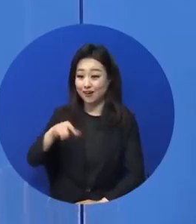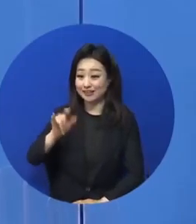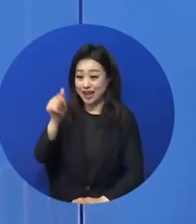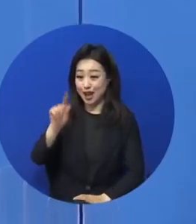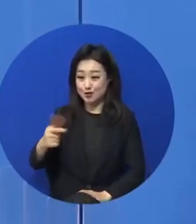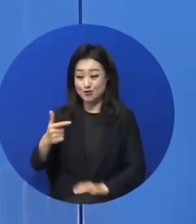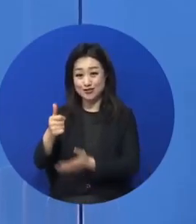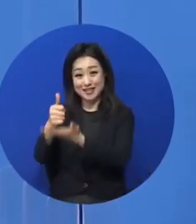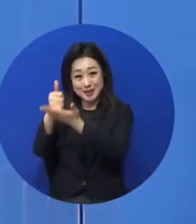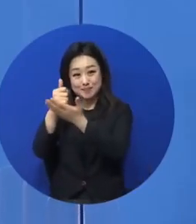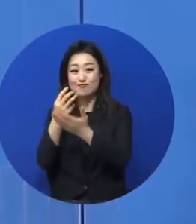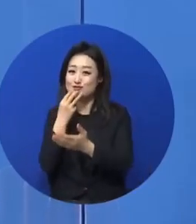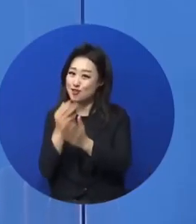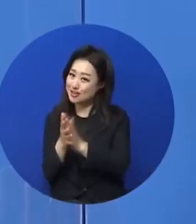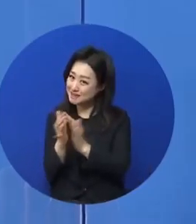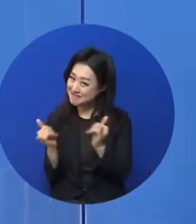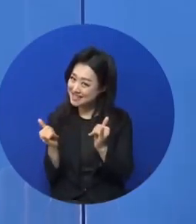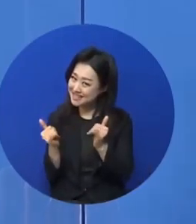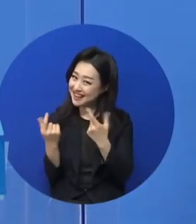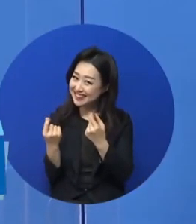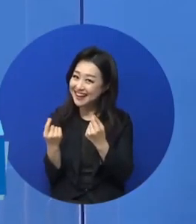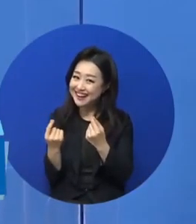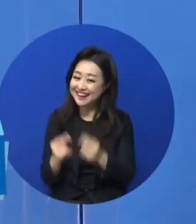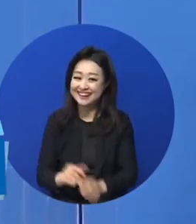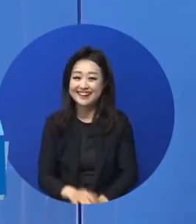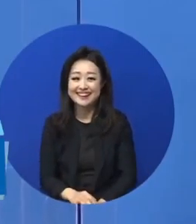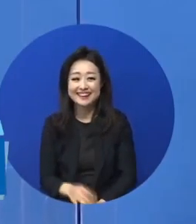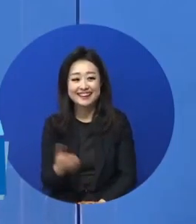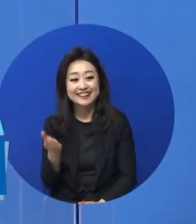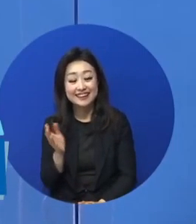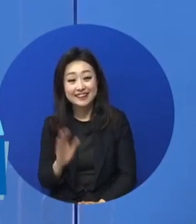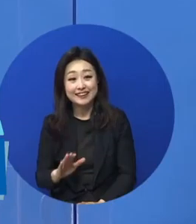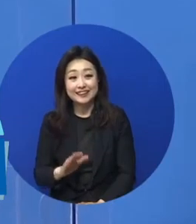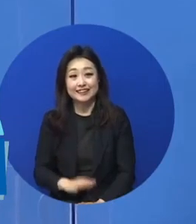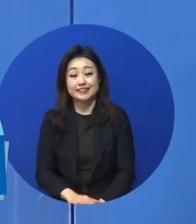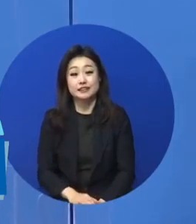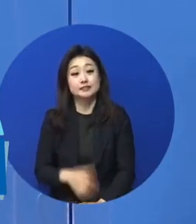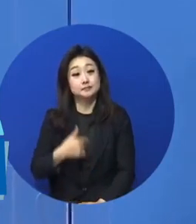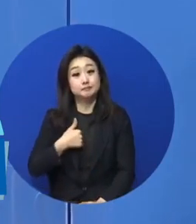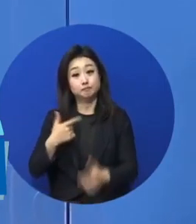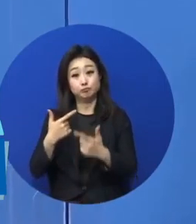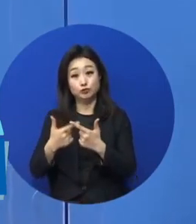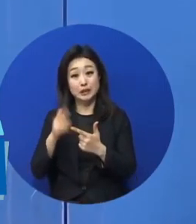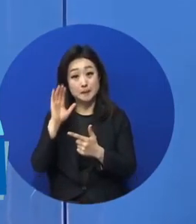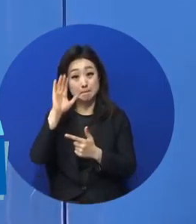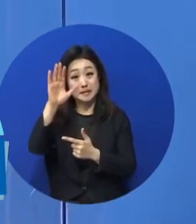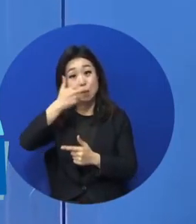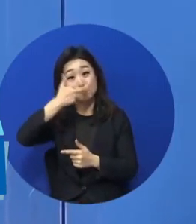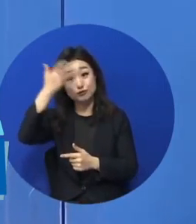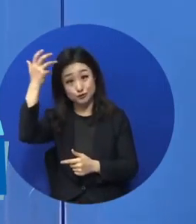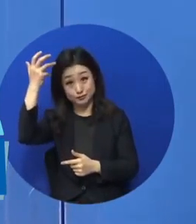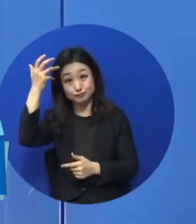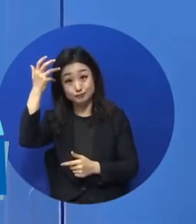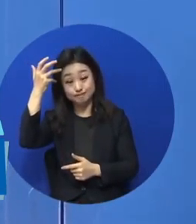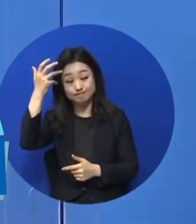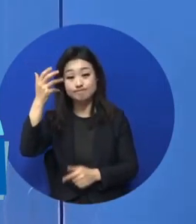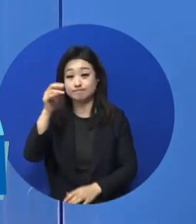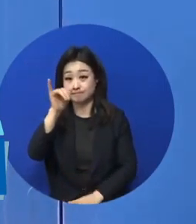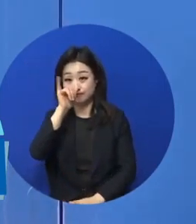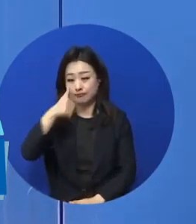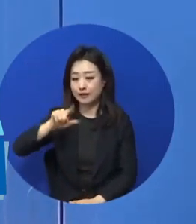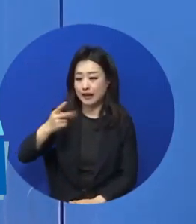같습니다. 시민 자체의 내용을 보니까. 그런데 저희들이 부산의 미래를 꿈꾸면서